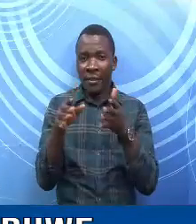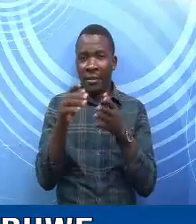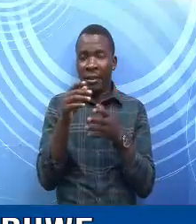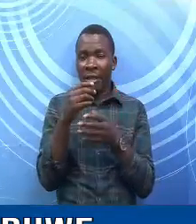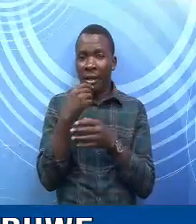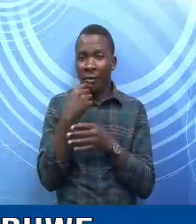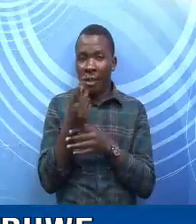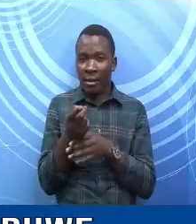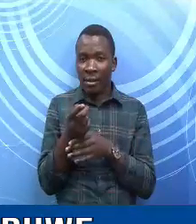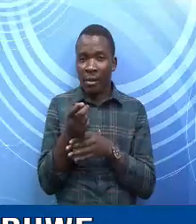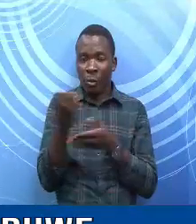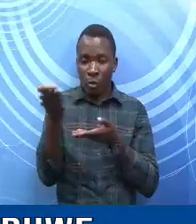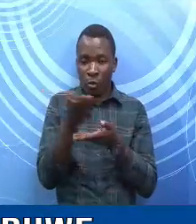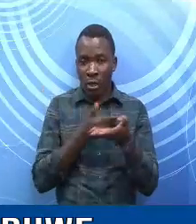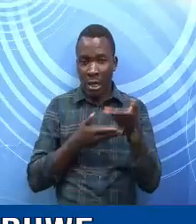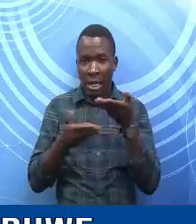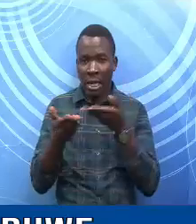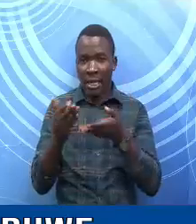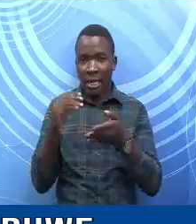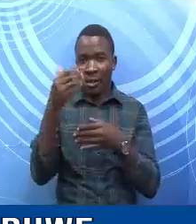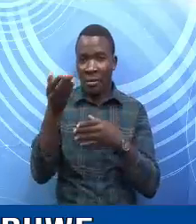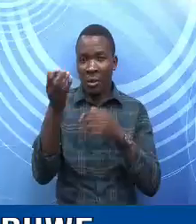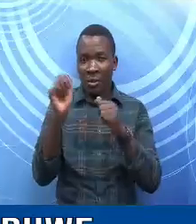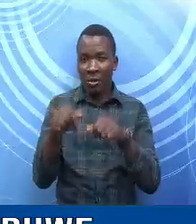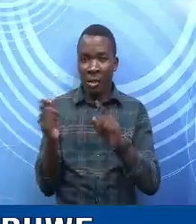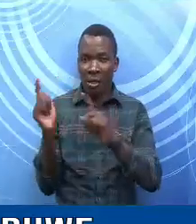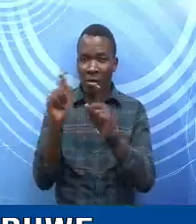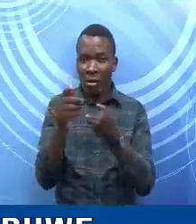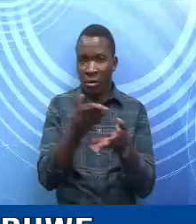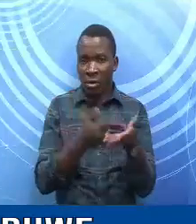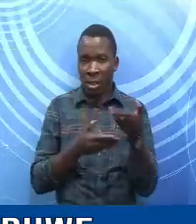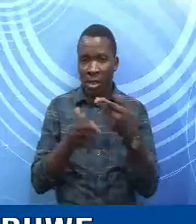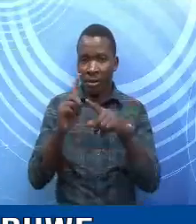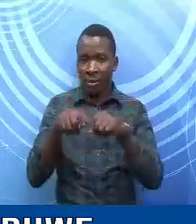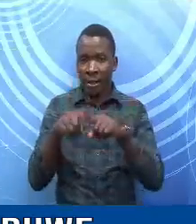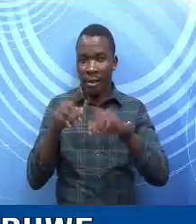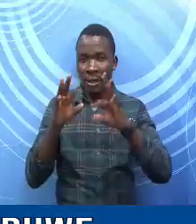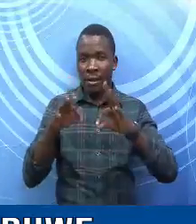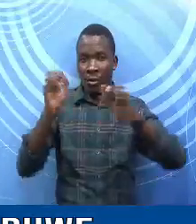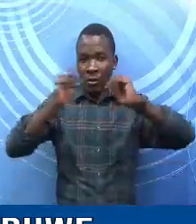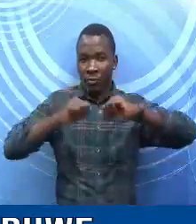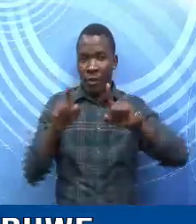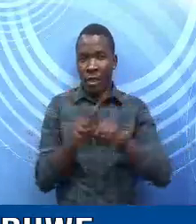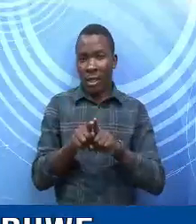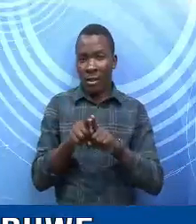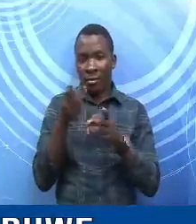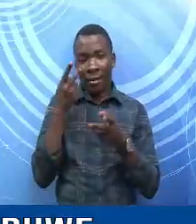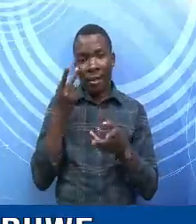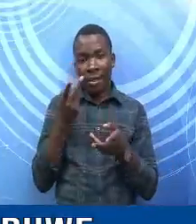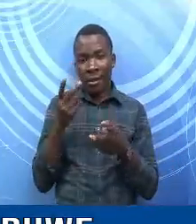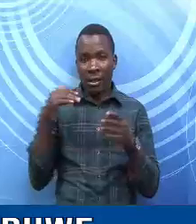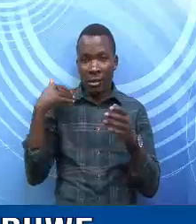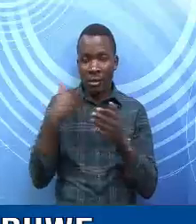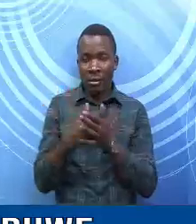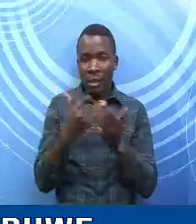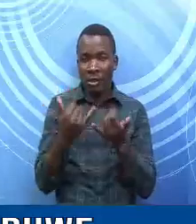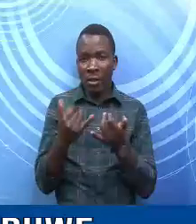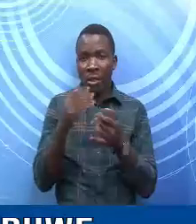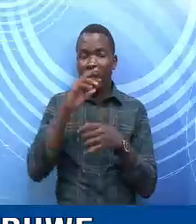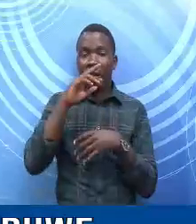murumva ngo turaza kuganira, ngo tushobora kuza kuganira ngo bitewe n'ibyo twumvikanye uko bihagaze. Muri make kugeza iminota igisubizo